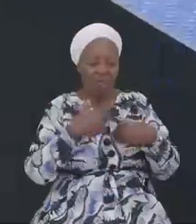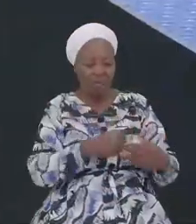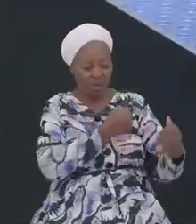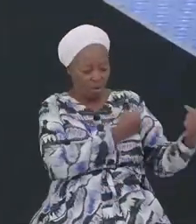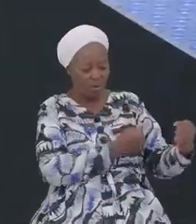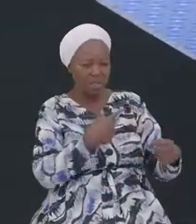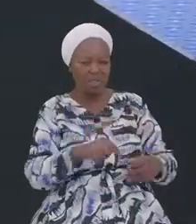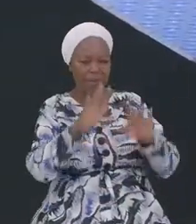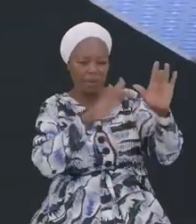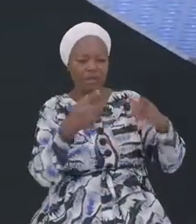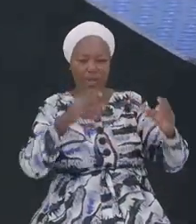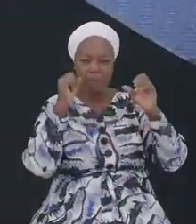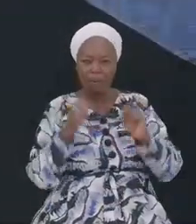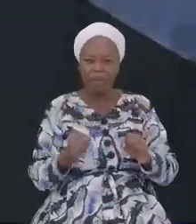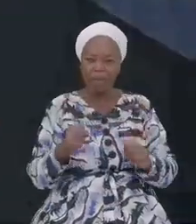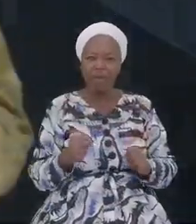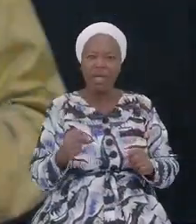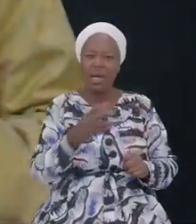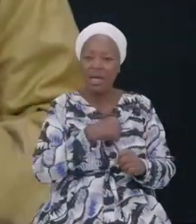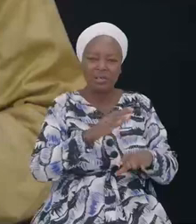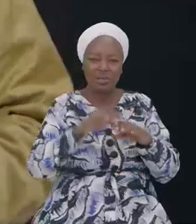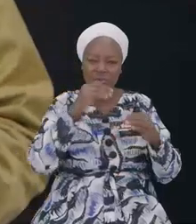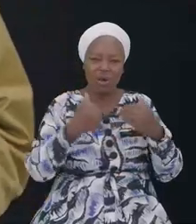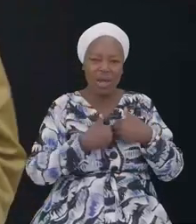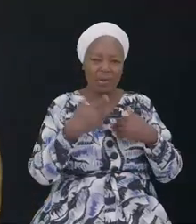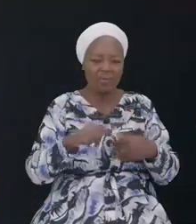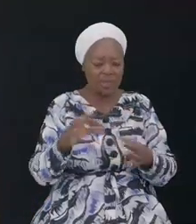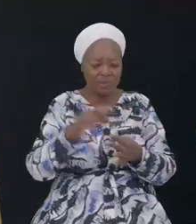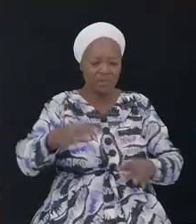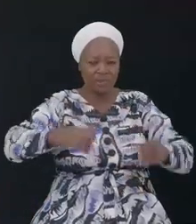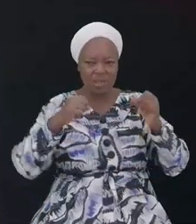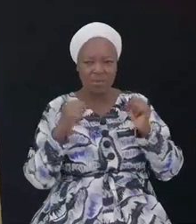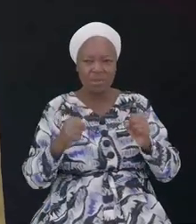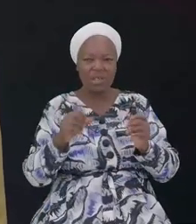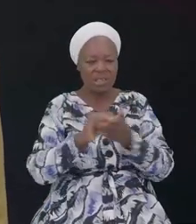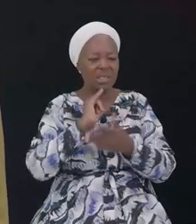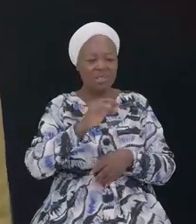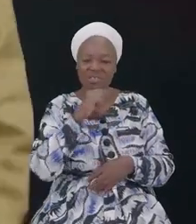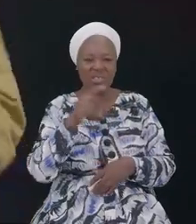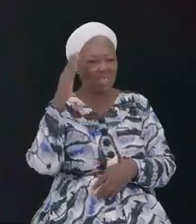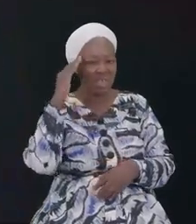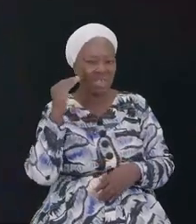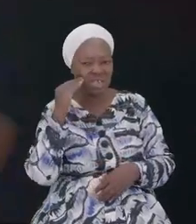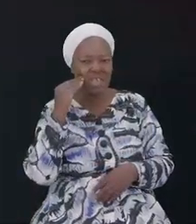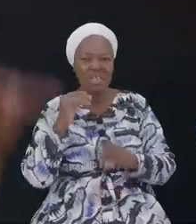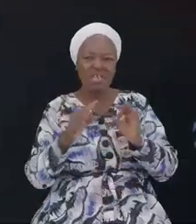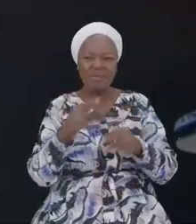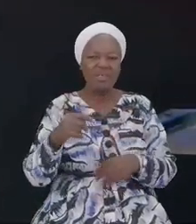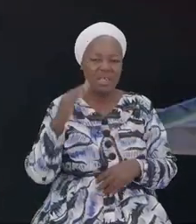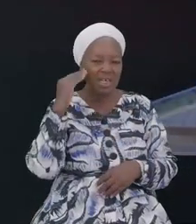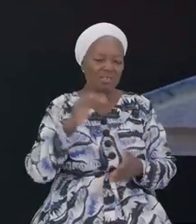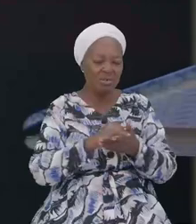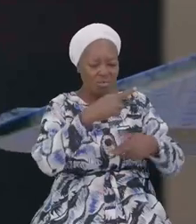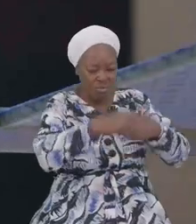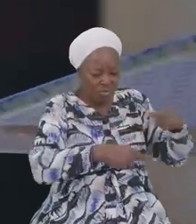la puissance, elle n'a pas la force spirituelle, ce n'est pas là la tête. Si la tête roule à